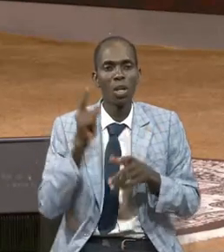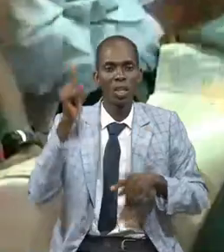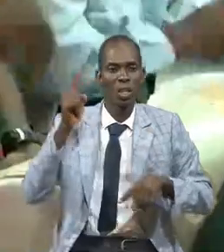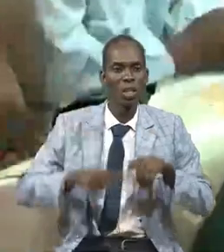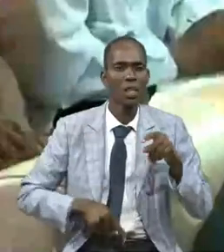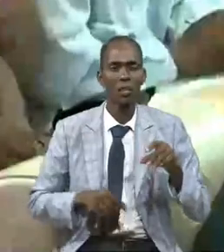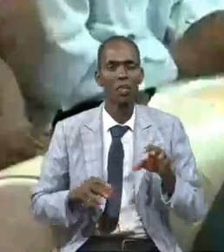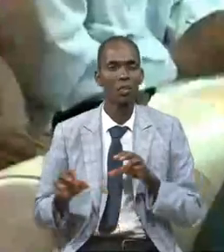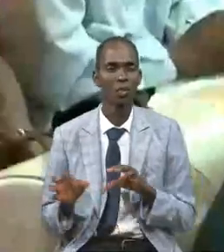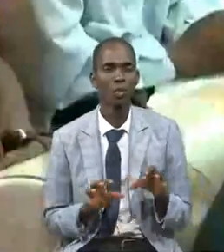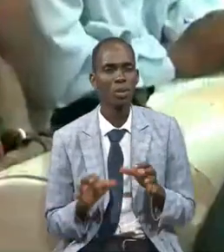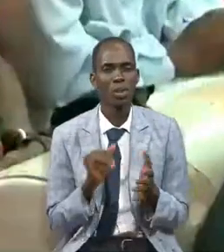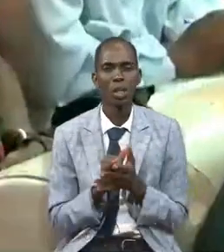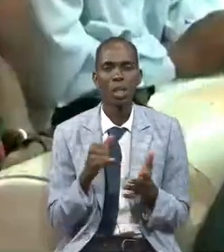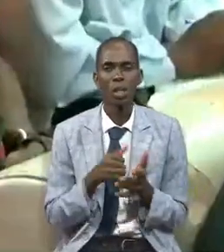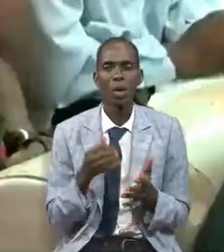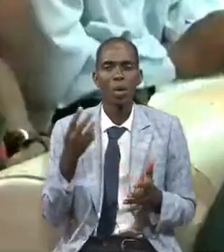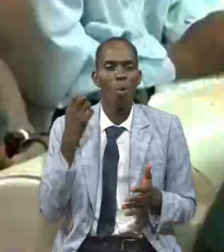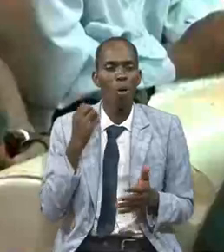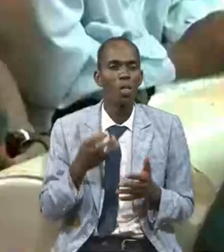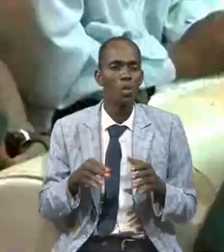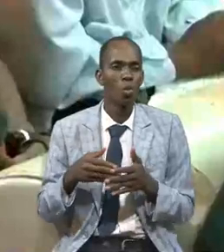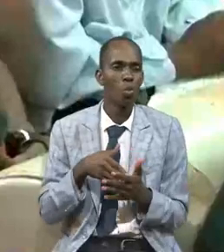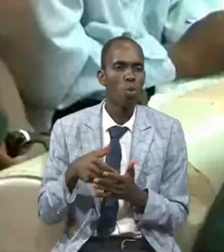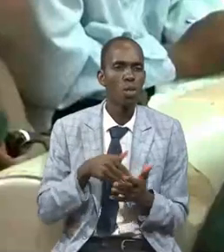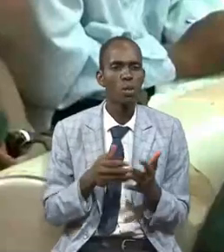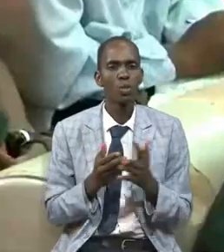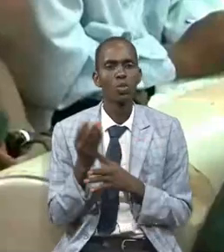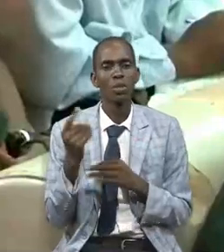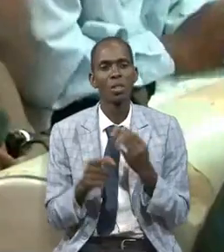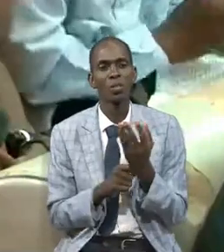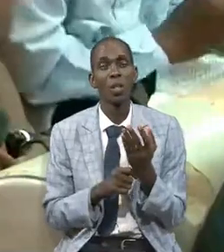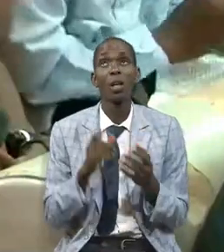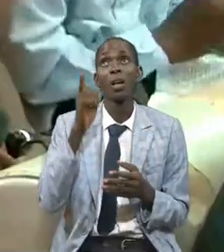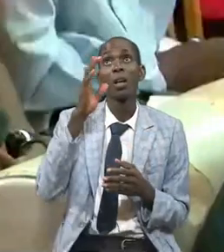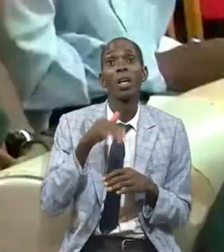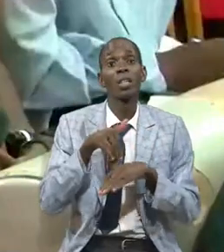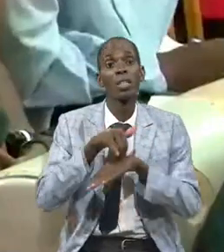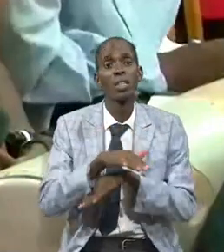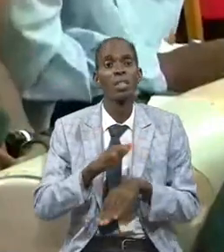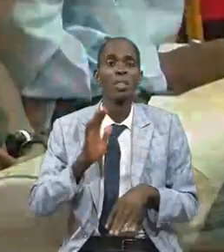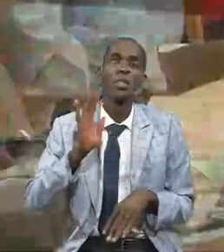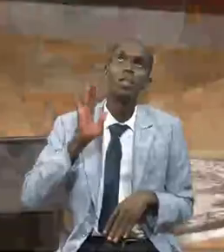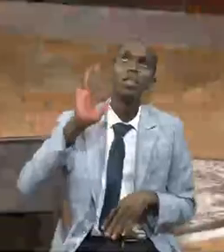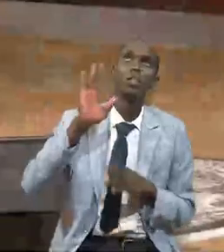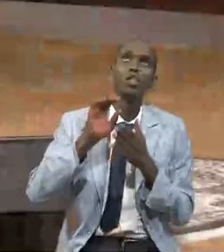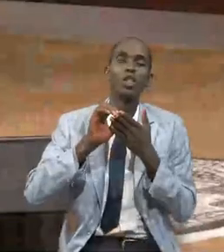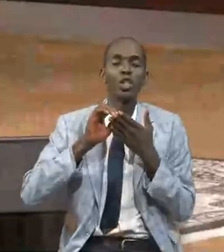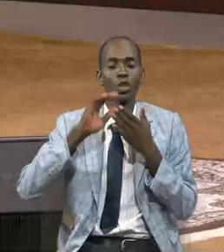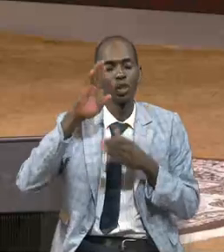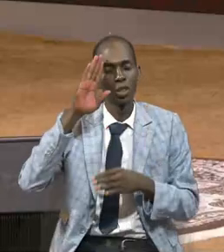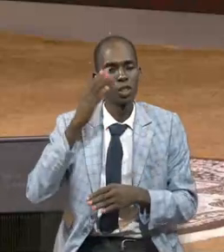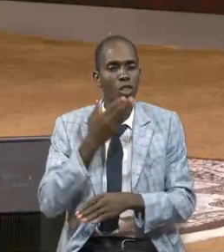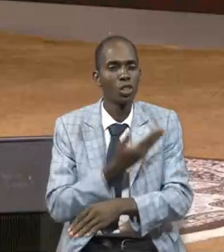loi, parce que la chair la rendait sans force, Dieu a condamné